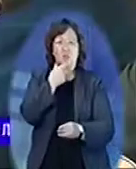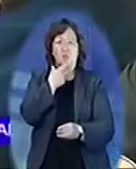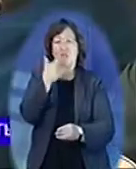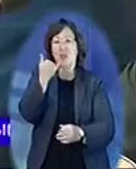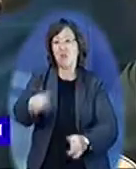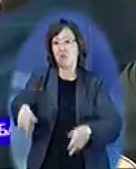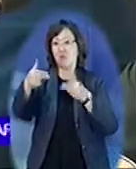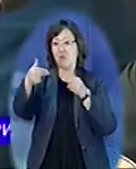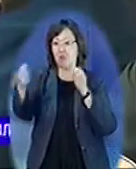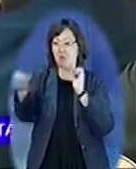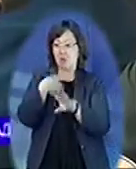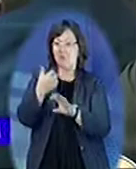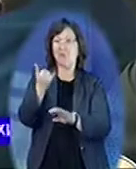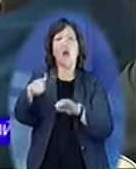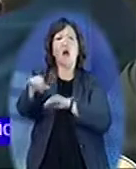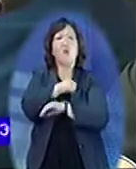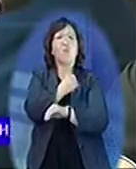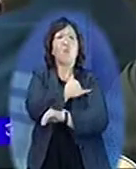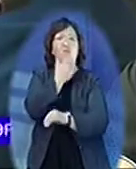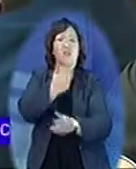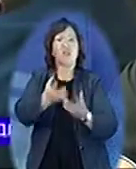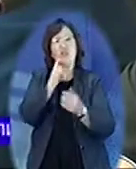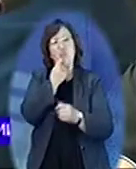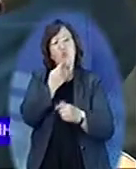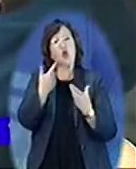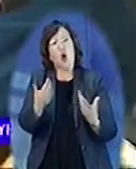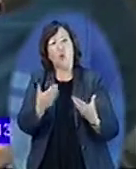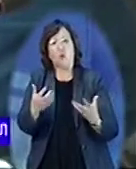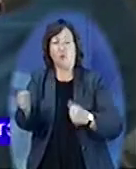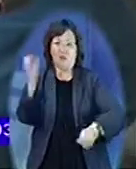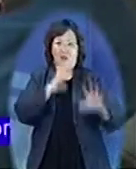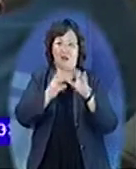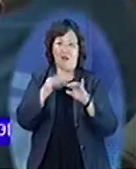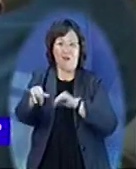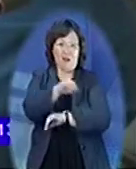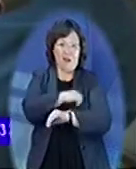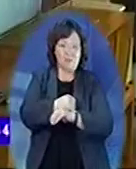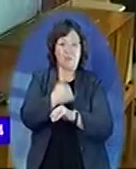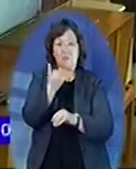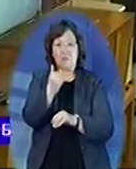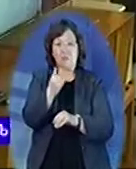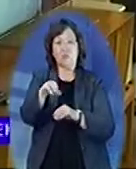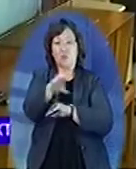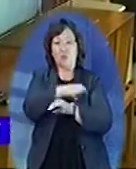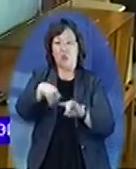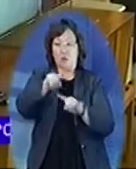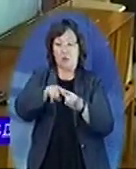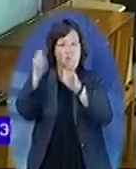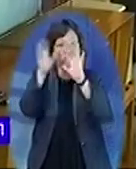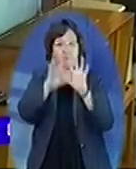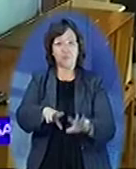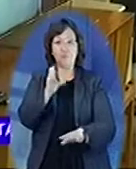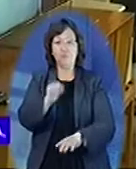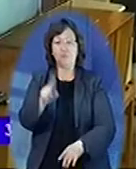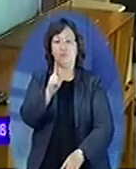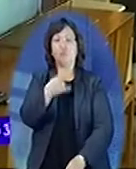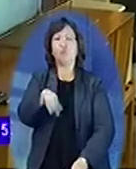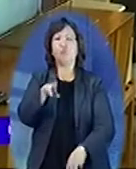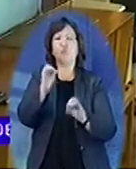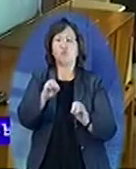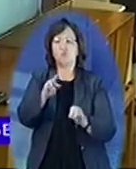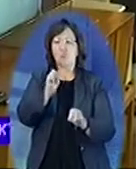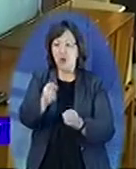зарим аймгийн удирдлага хэлж байла. Тухайлбал Арангай аймгийн хувьд цахир хашаа тариа сумдад одоо нэмж цас орвол 100 толох магадлал өндөртэй.